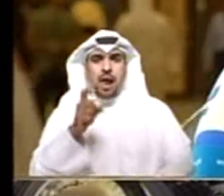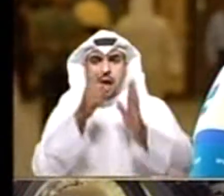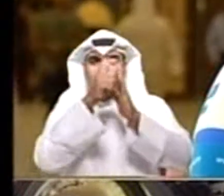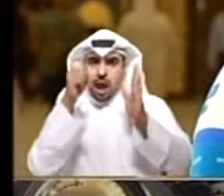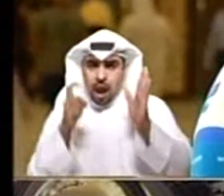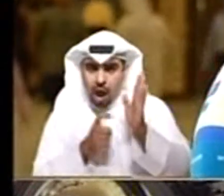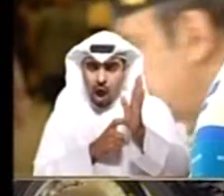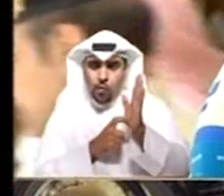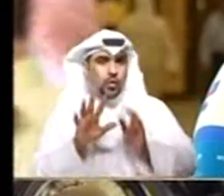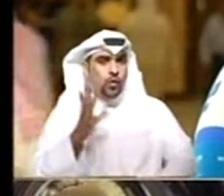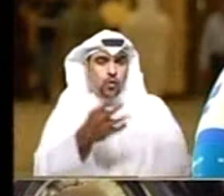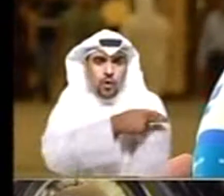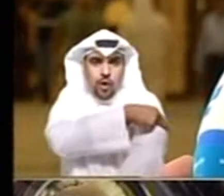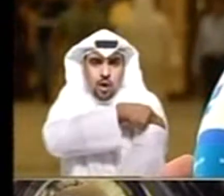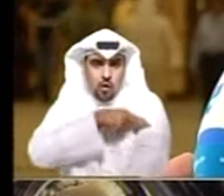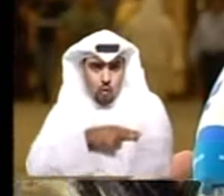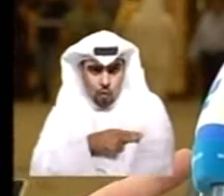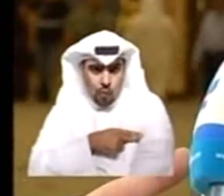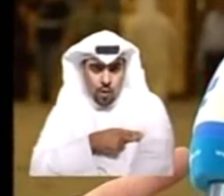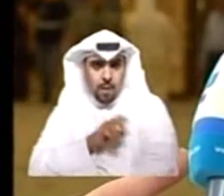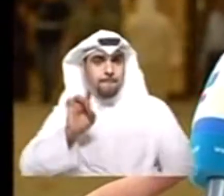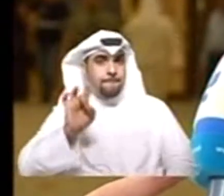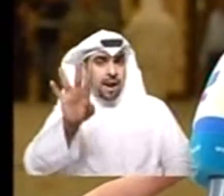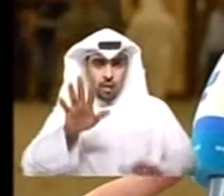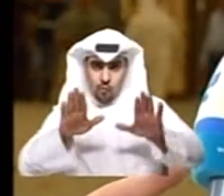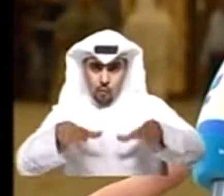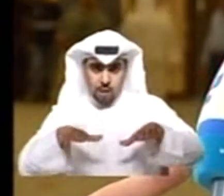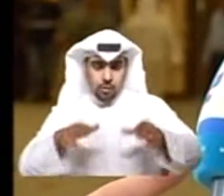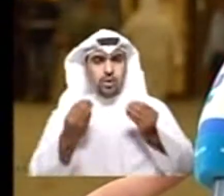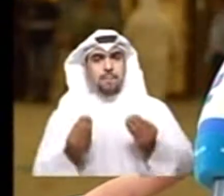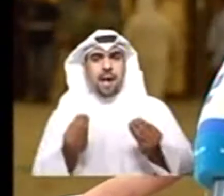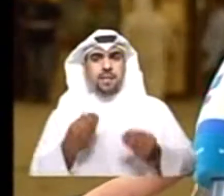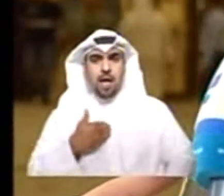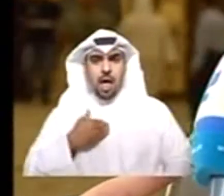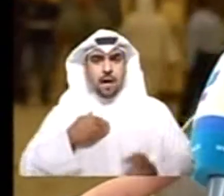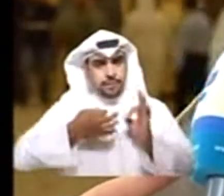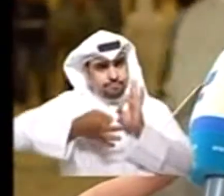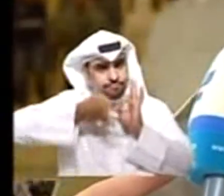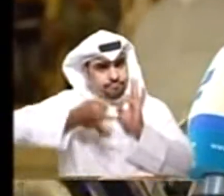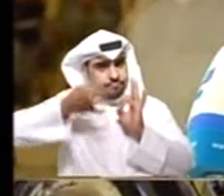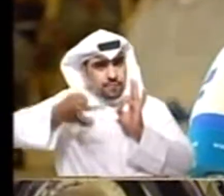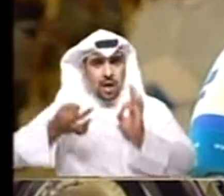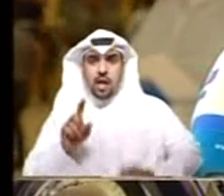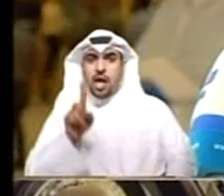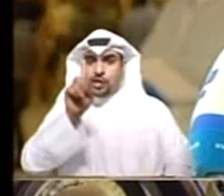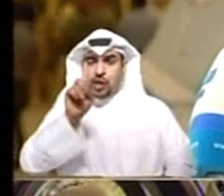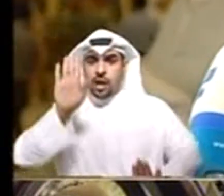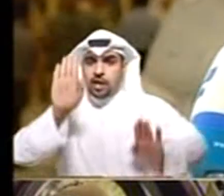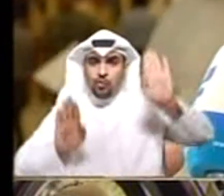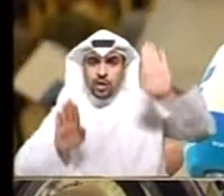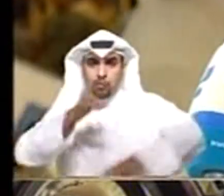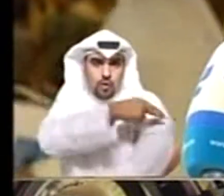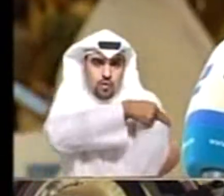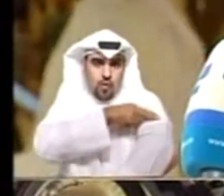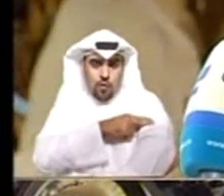إسقاط العضوية سأتحدث عن الإجراءات، أما الرأي القانوني والدستوري أعبر عنه كنائب في تصويتي. أما الإجراءات فإنه